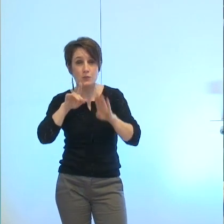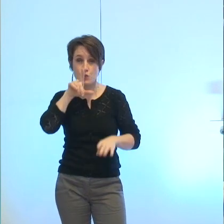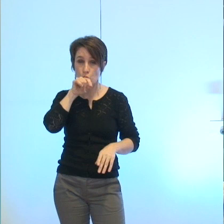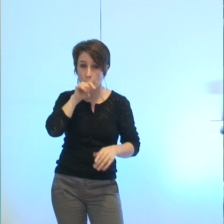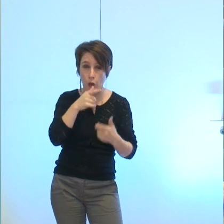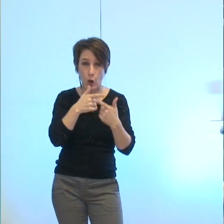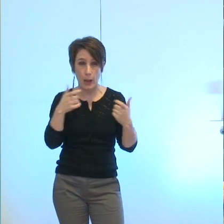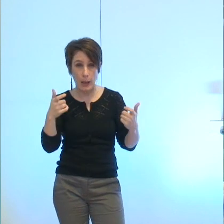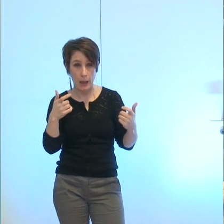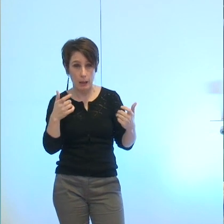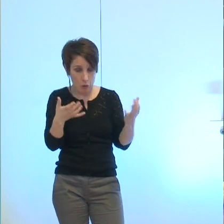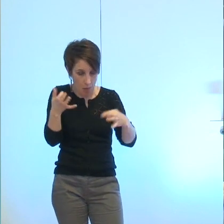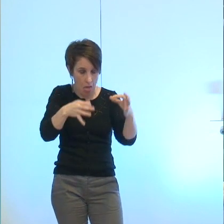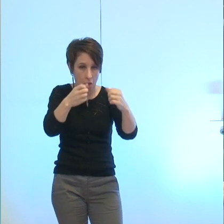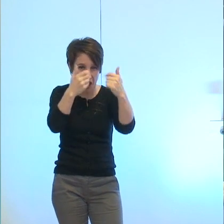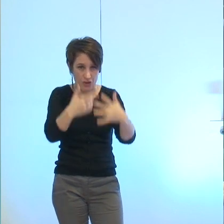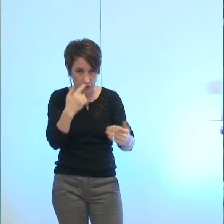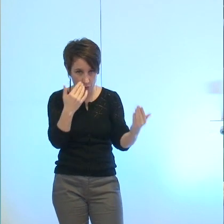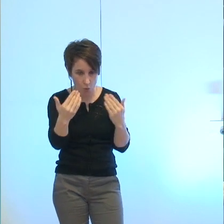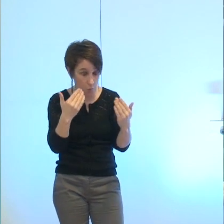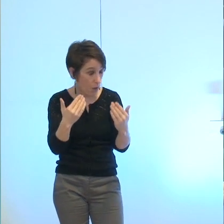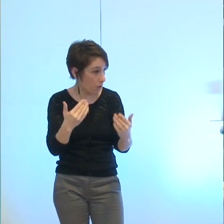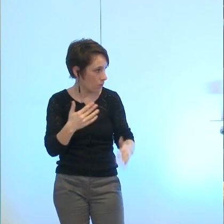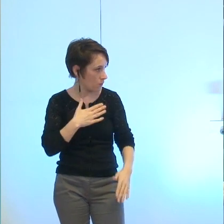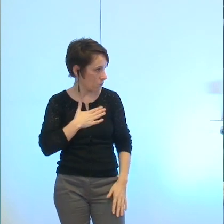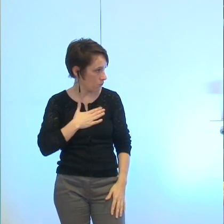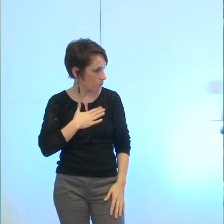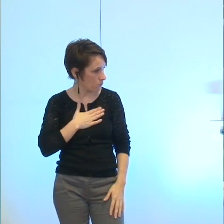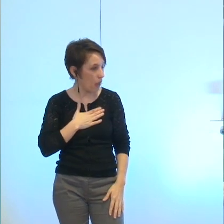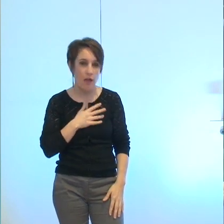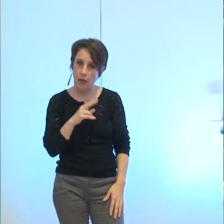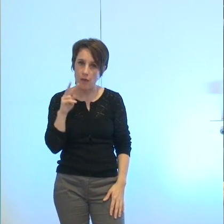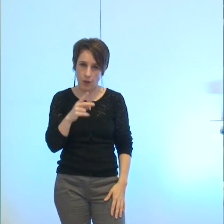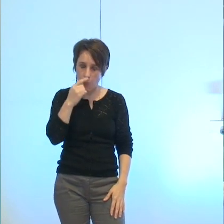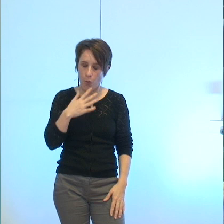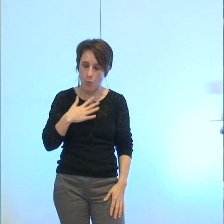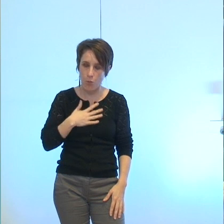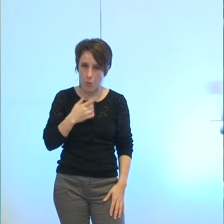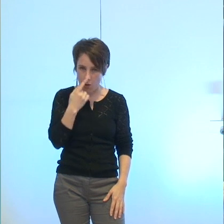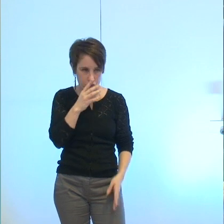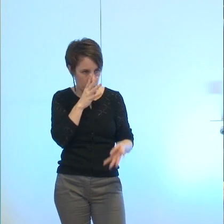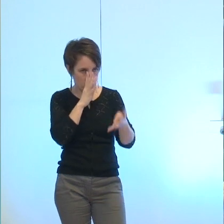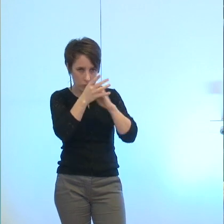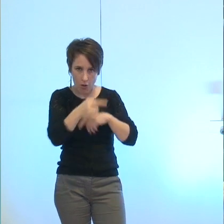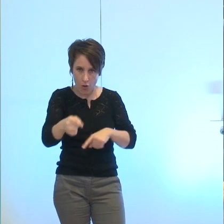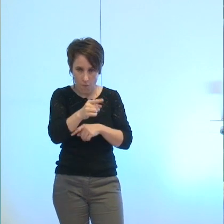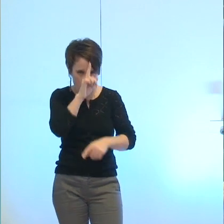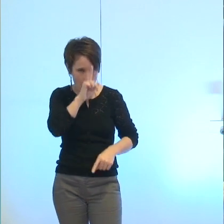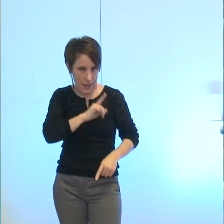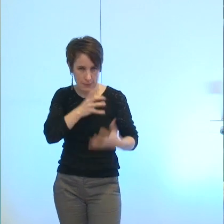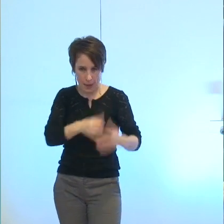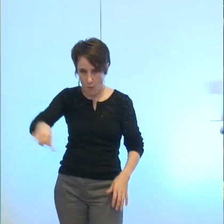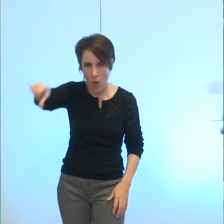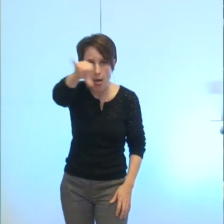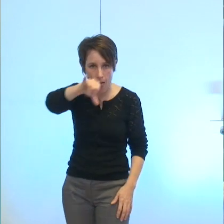faire cette comparaison il y a là vraiment une volonté délibérée de tromper les gens